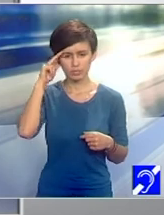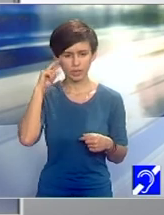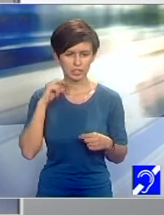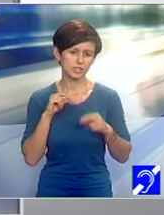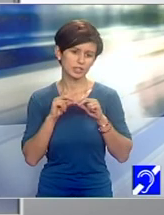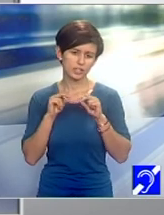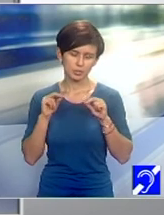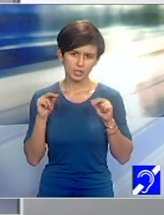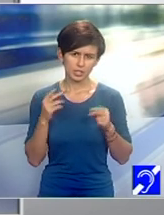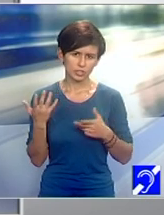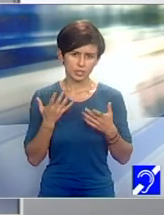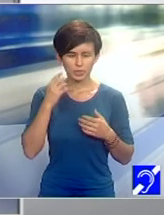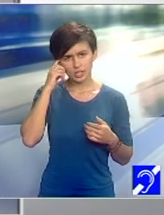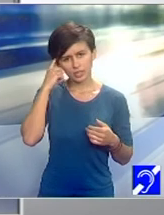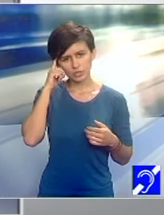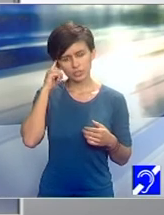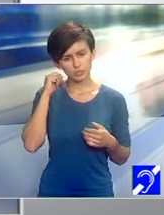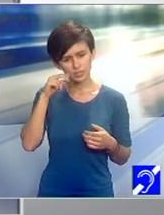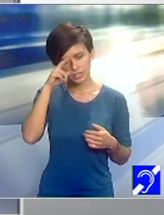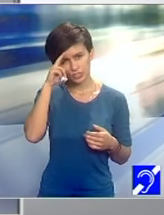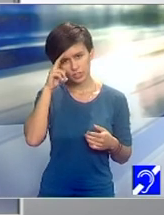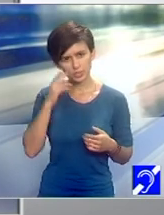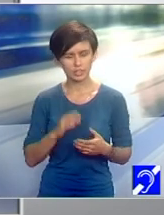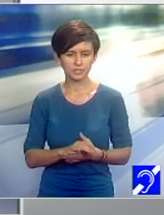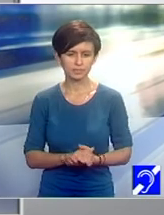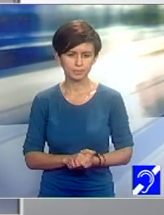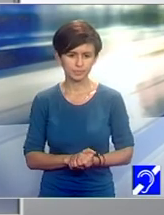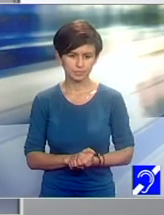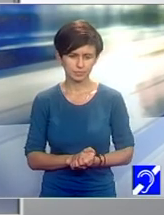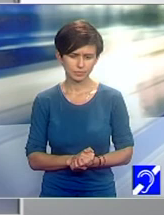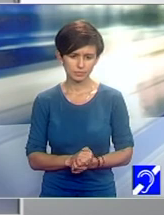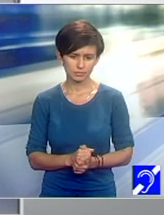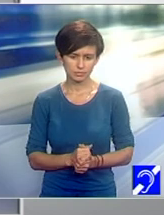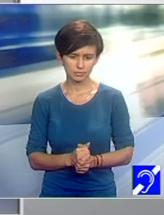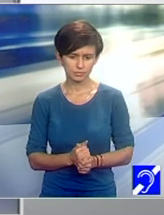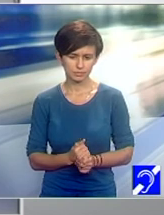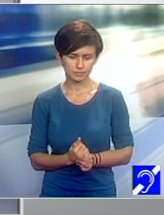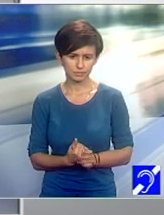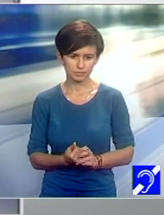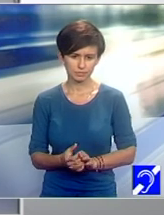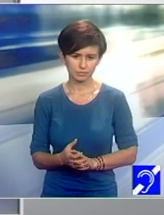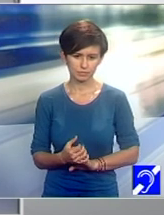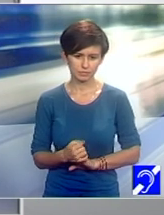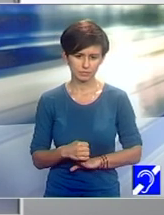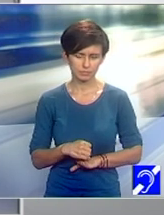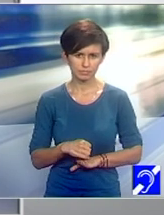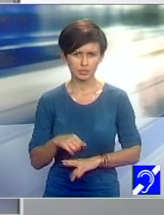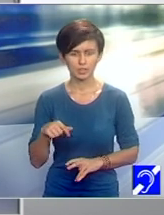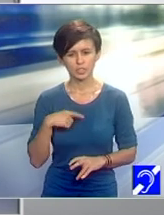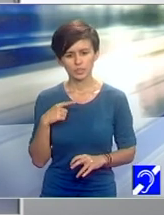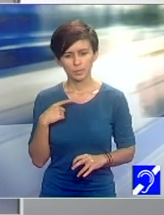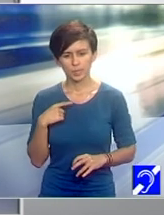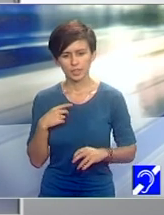pedagogia, ce o știm din Germania, ce ține de teatru pedagogic, asta ar fi tradus pedagogie de teatru,